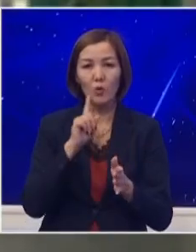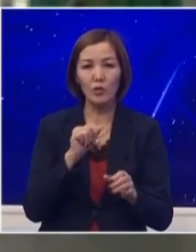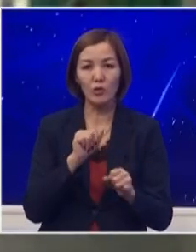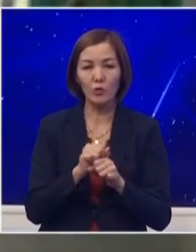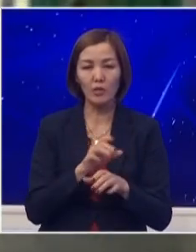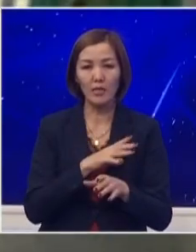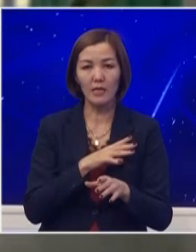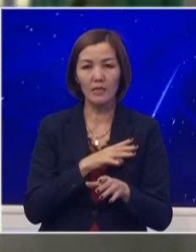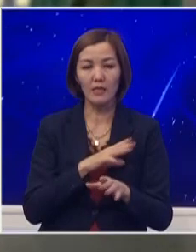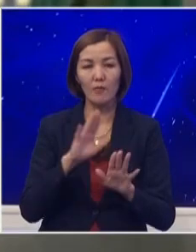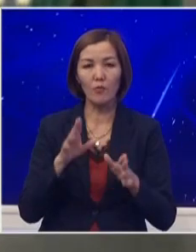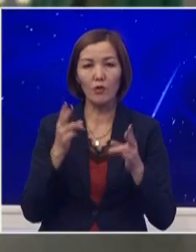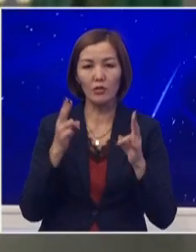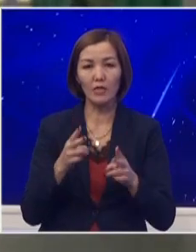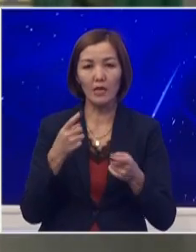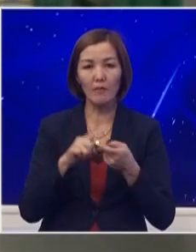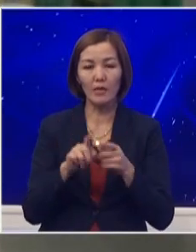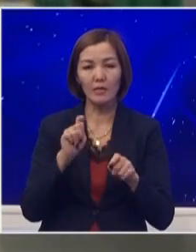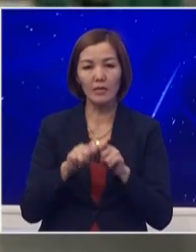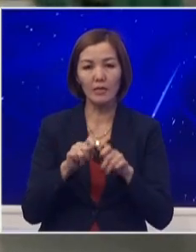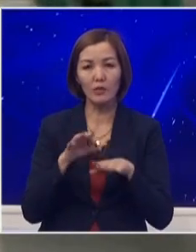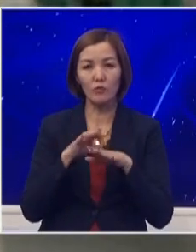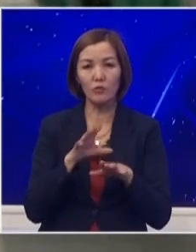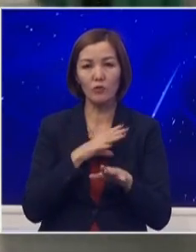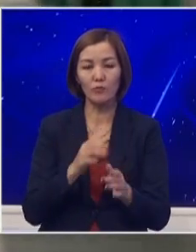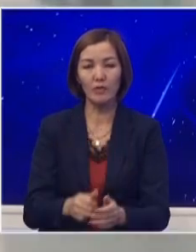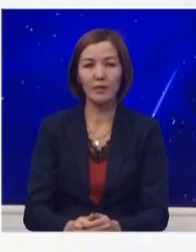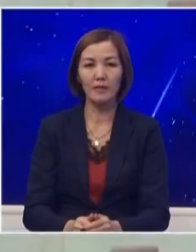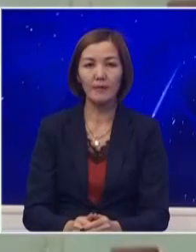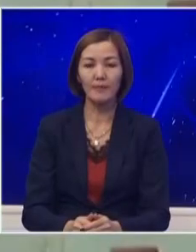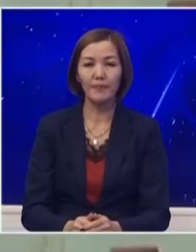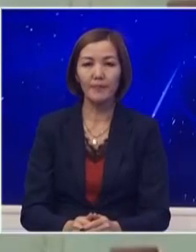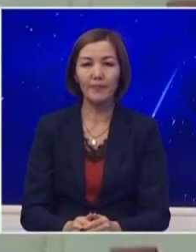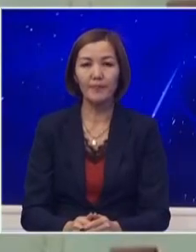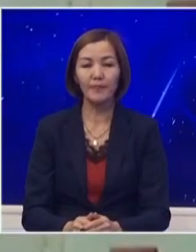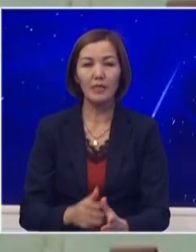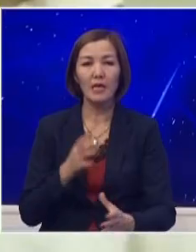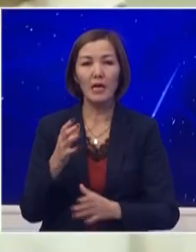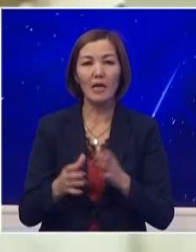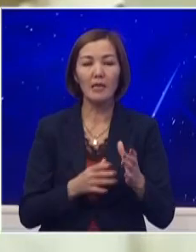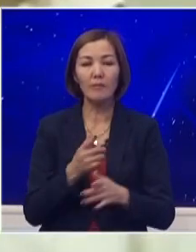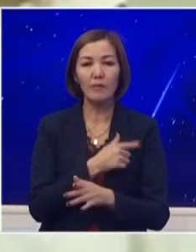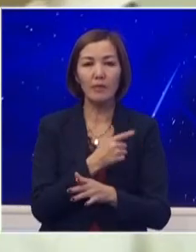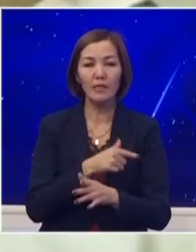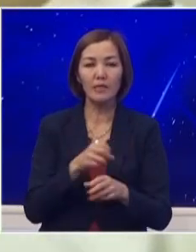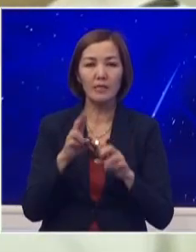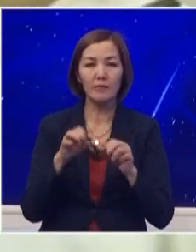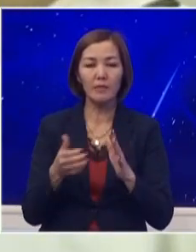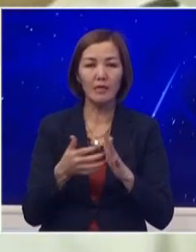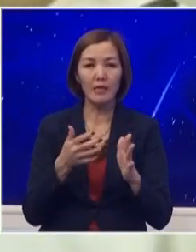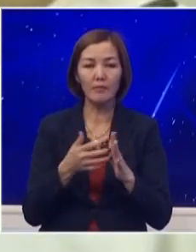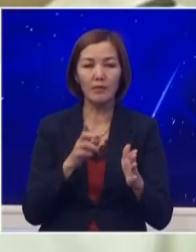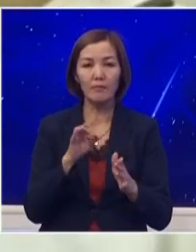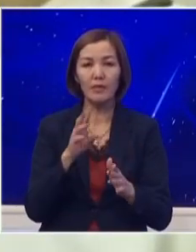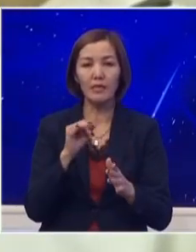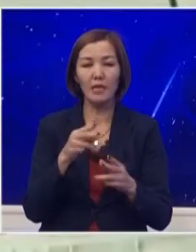тоқтатылды. Болған жайтқа байланысты тексеру жүргізіліп жатыр. Әлемде медицина маманы тапшы Британияның The